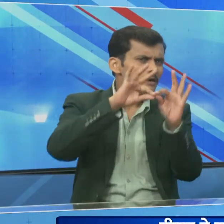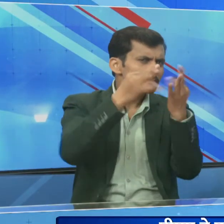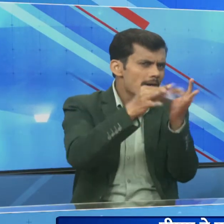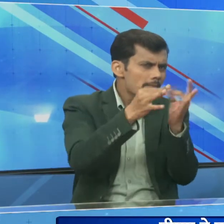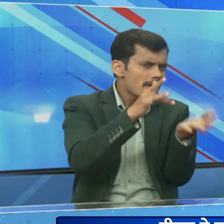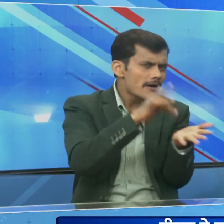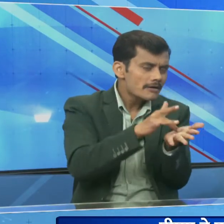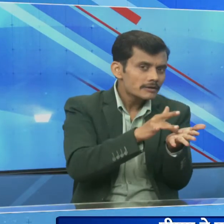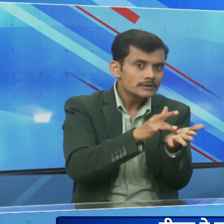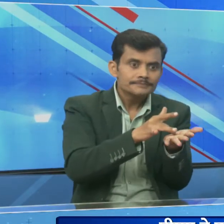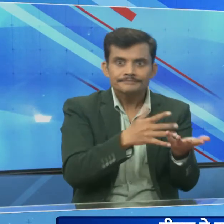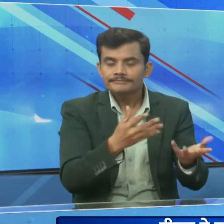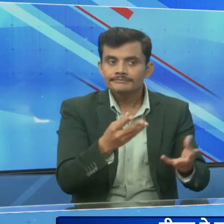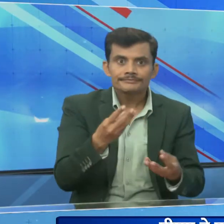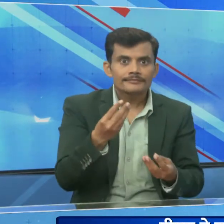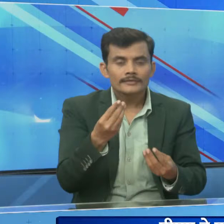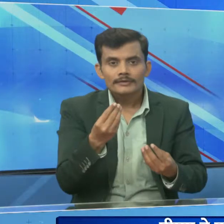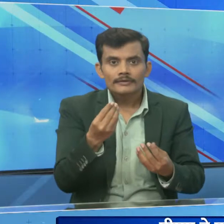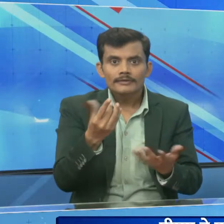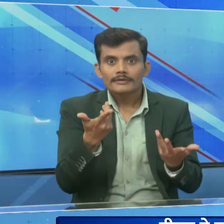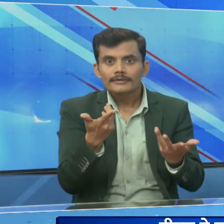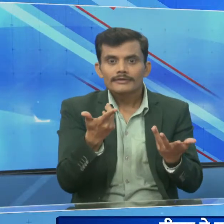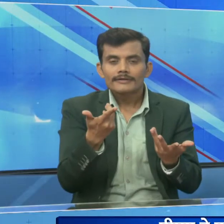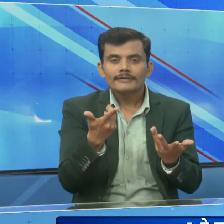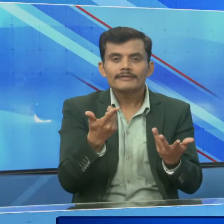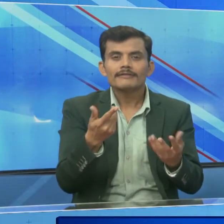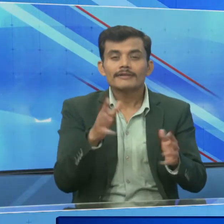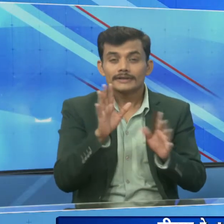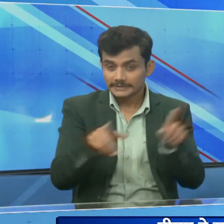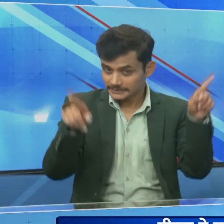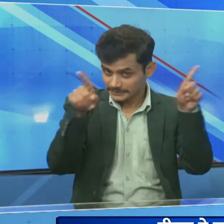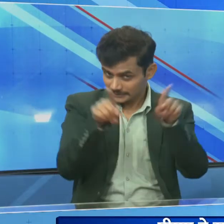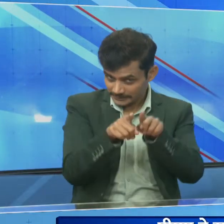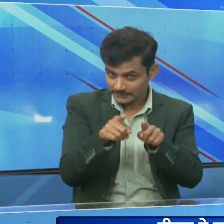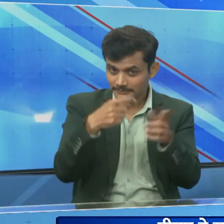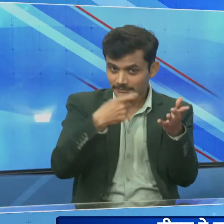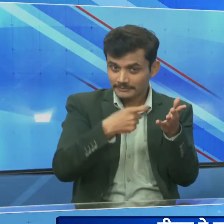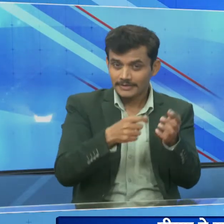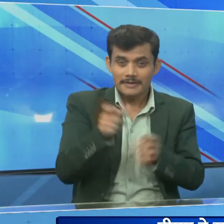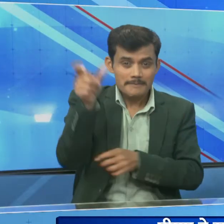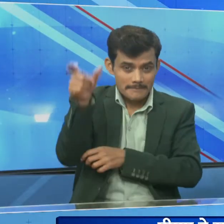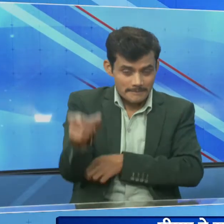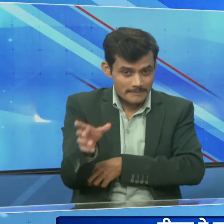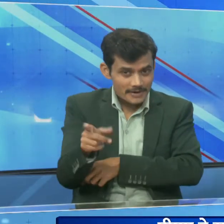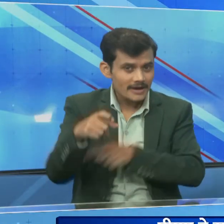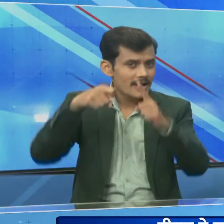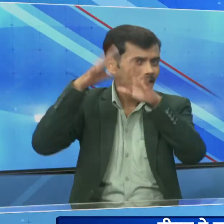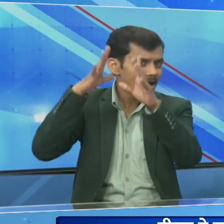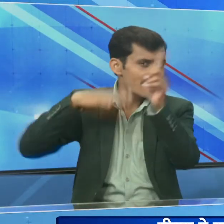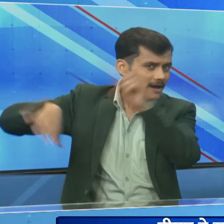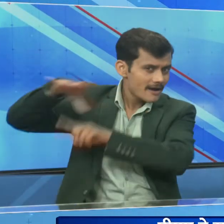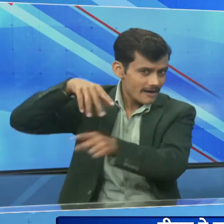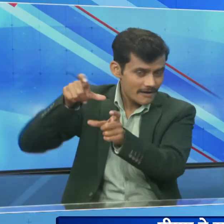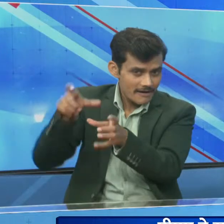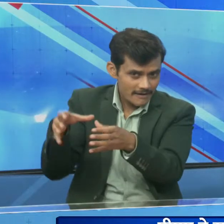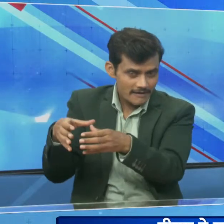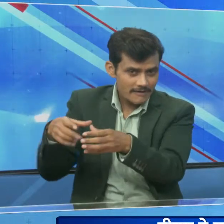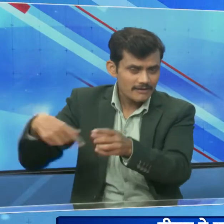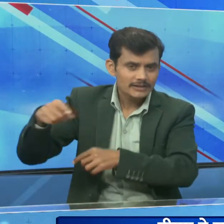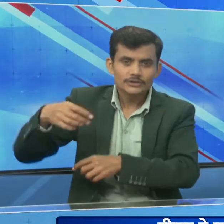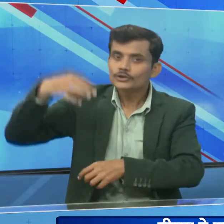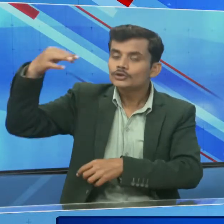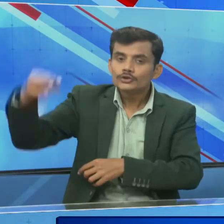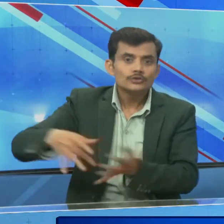इज्जत बचाना मुश्किल हो गया है और उन्होंने केरला में अपना